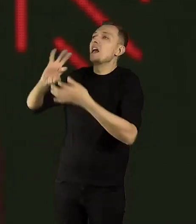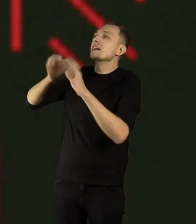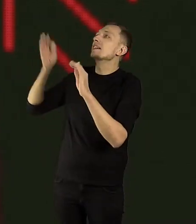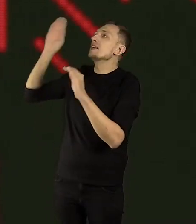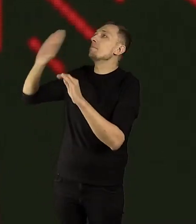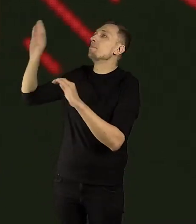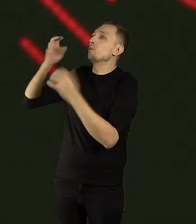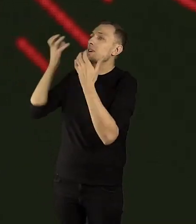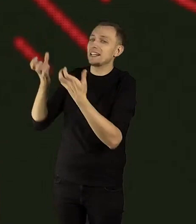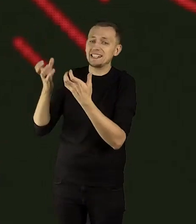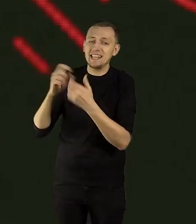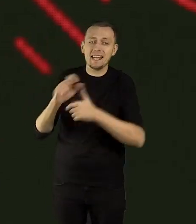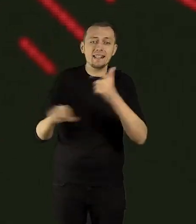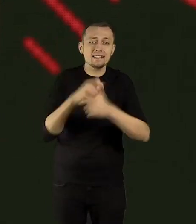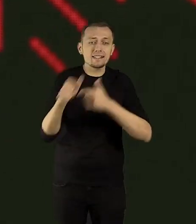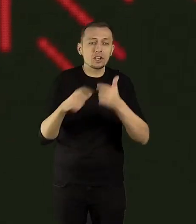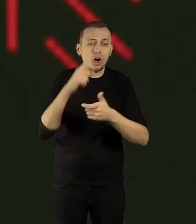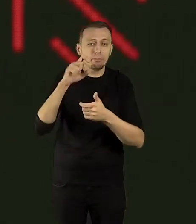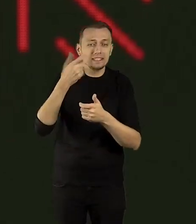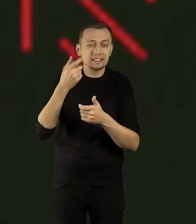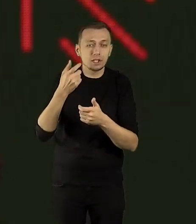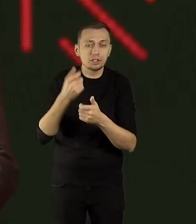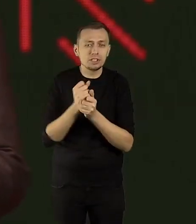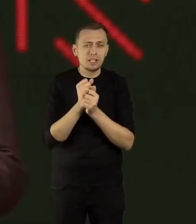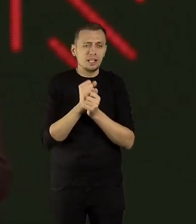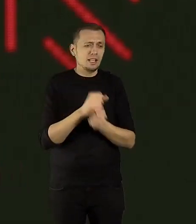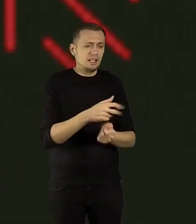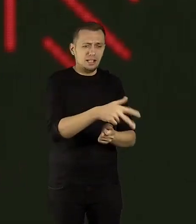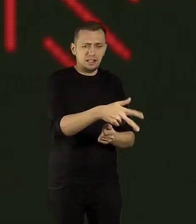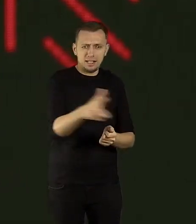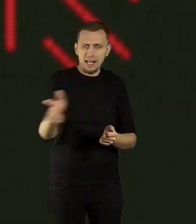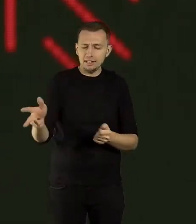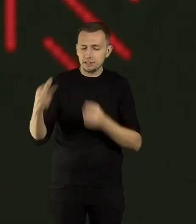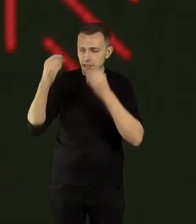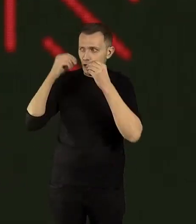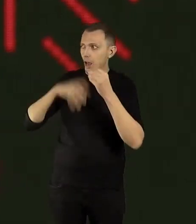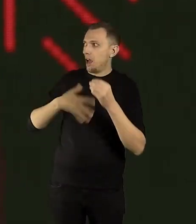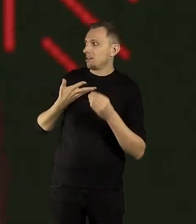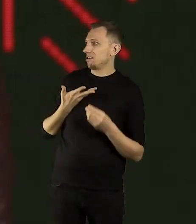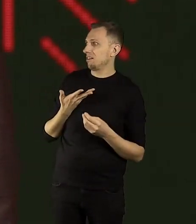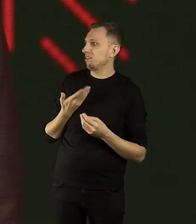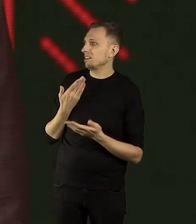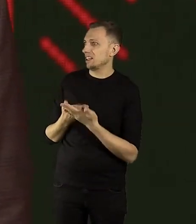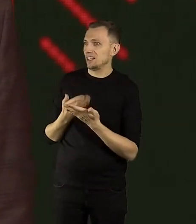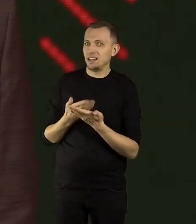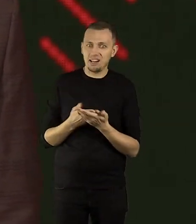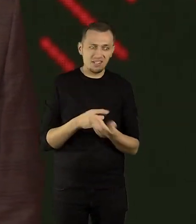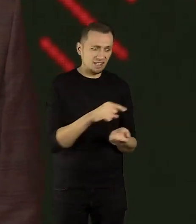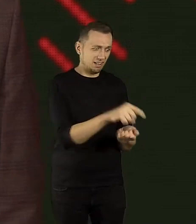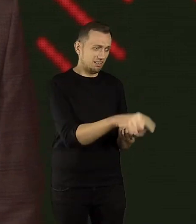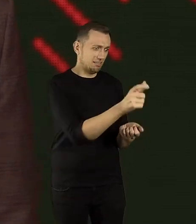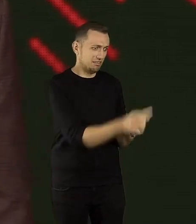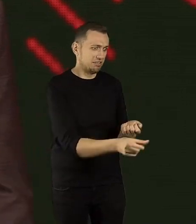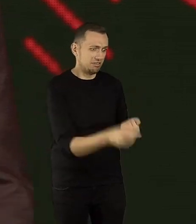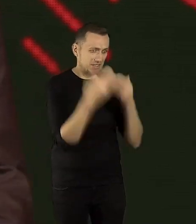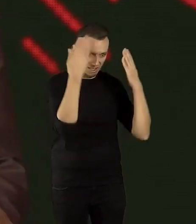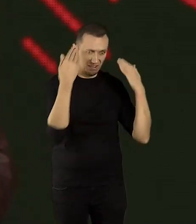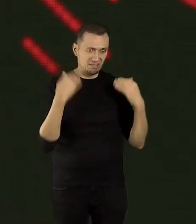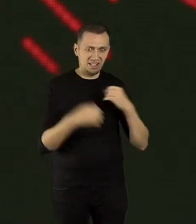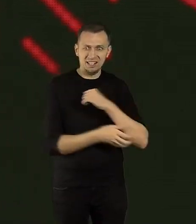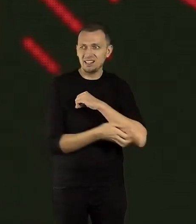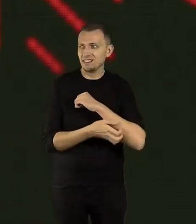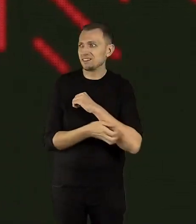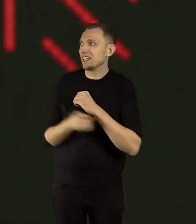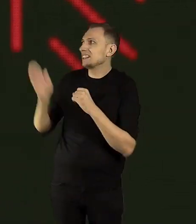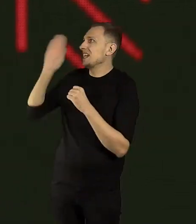wszystkich. Krótko mówiąc, Maria wychwala Boga, że kiedy Jezus przyjdzie,